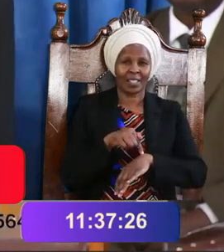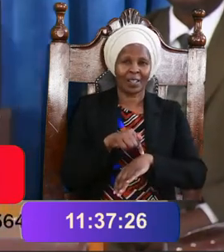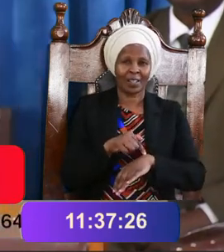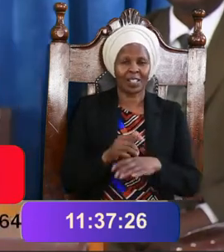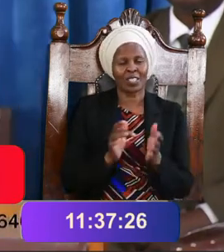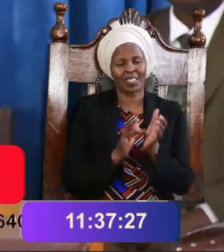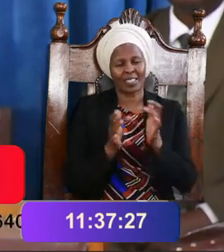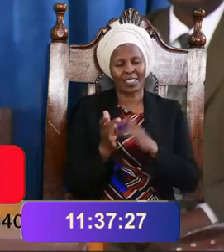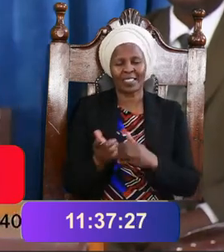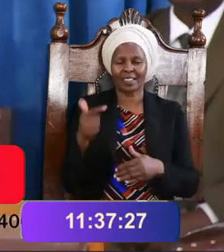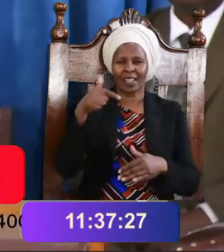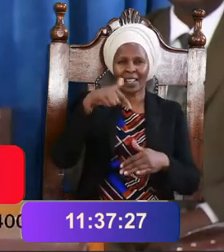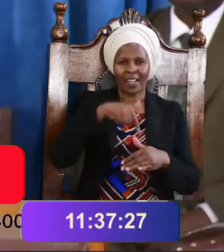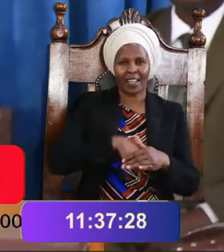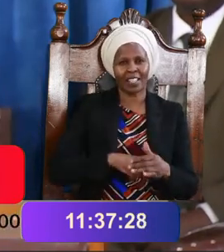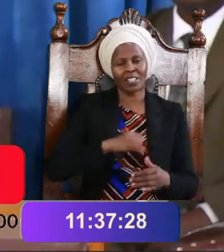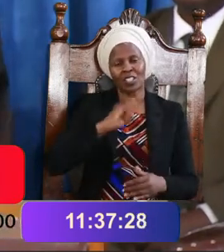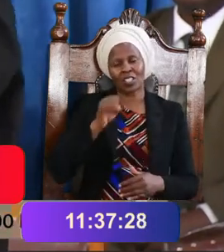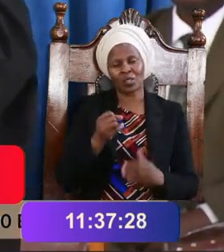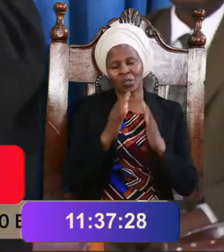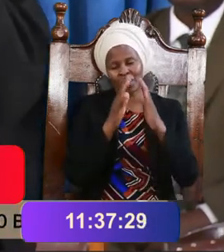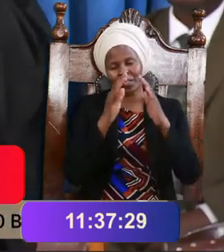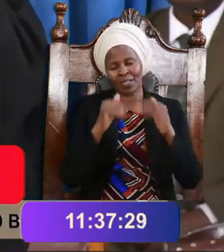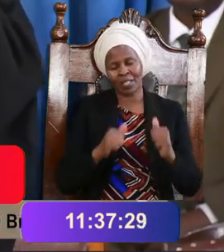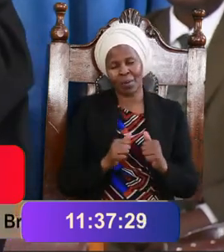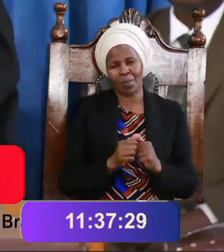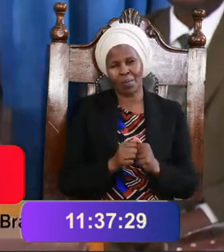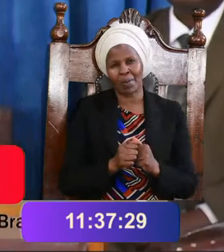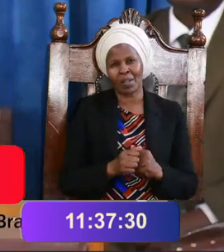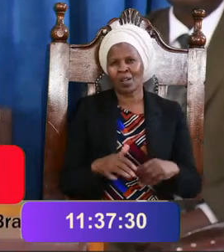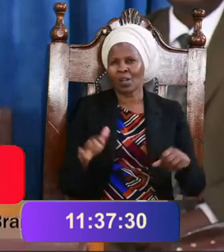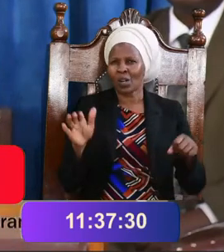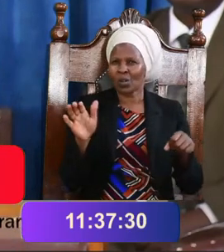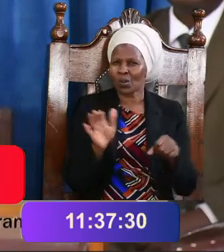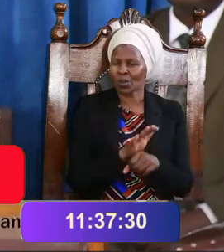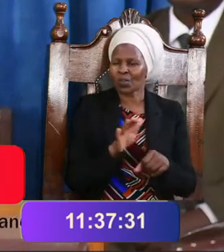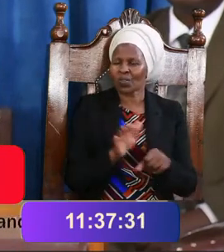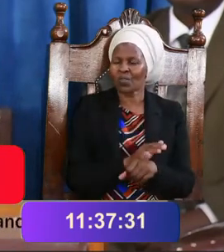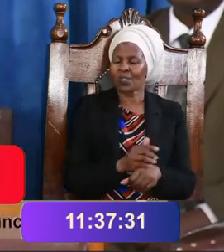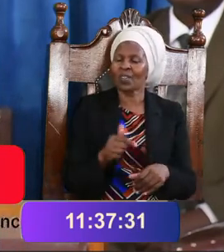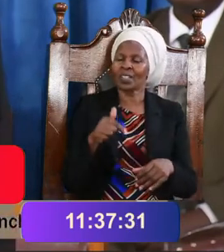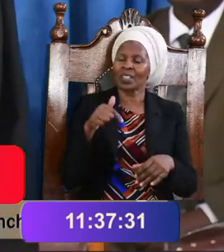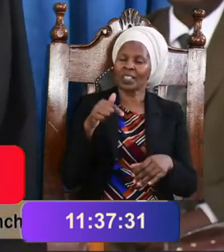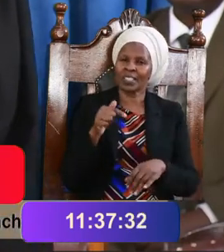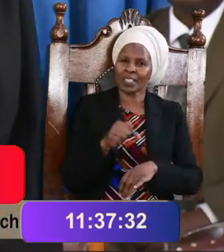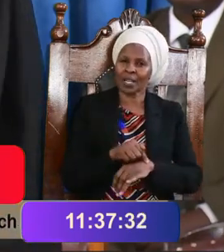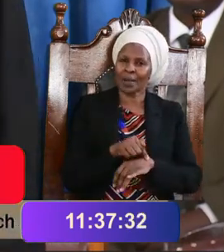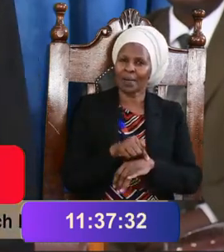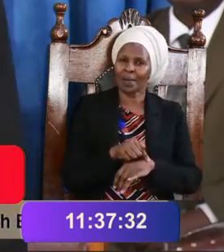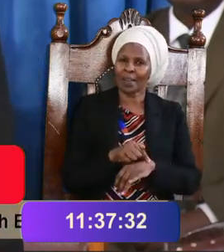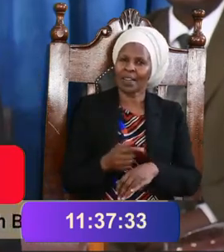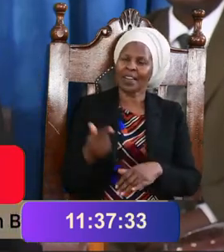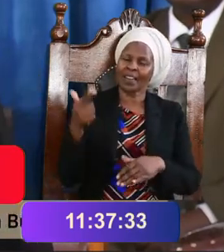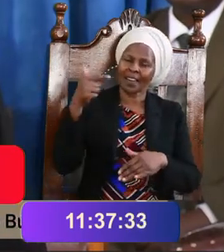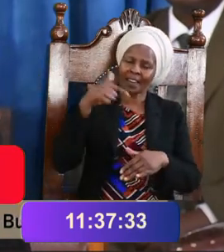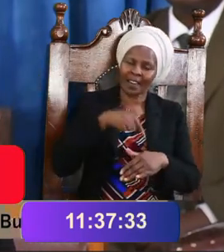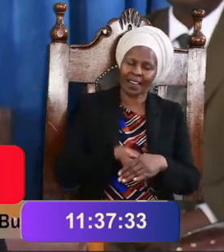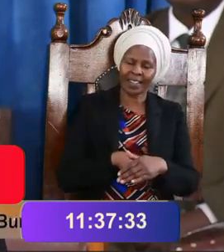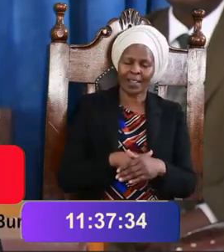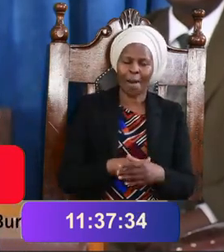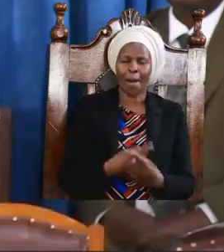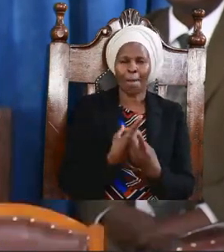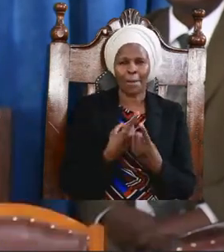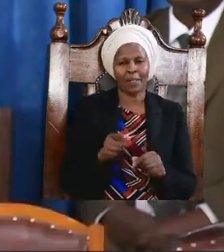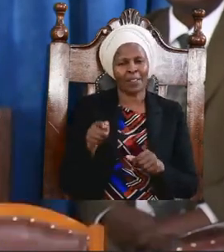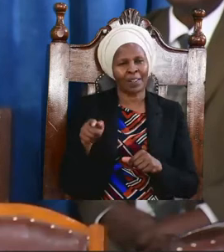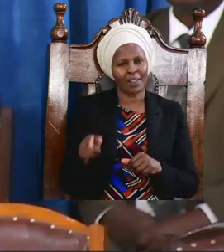anaingia Yerusalemu wakati huu, ni mara nyingi alikuwa ameingia, lakini hii ilikuwa ya tofauti kabisa.